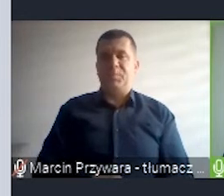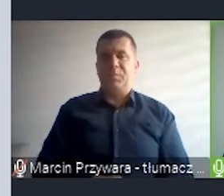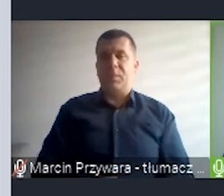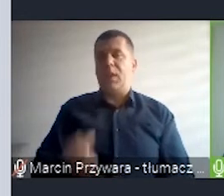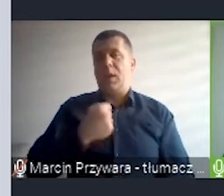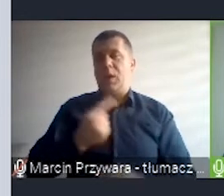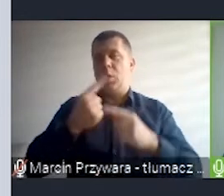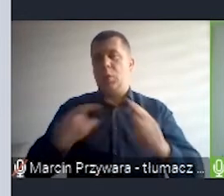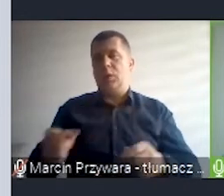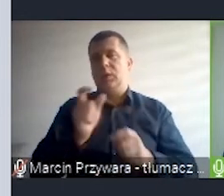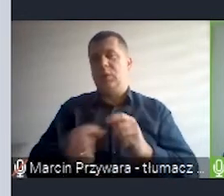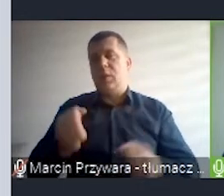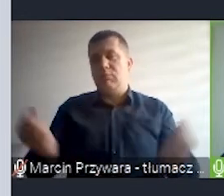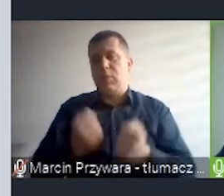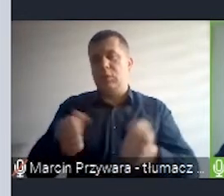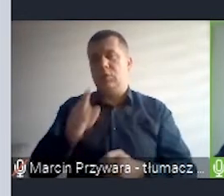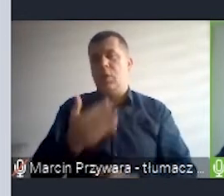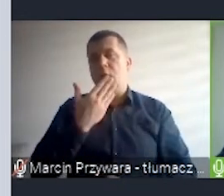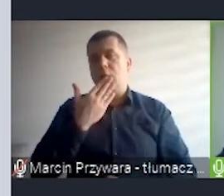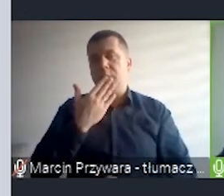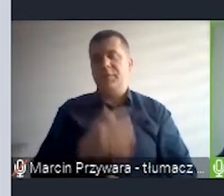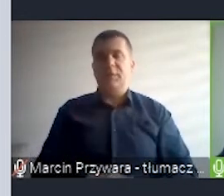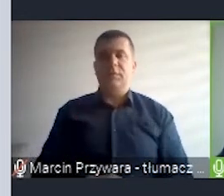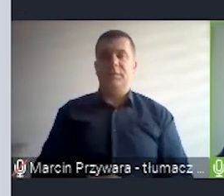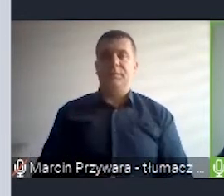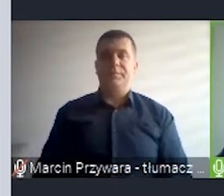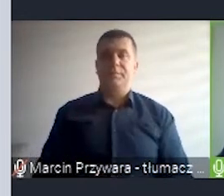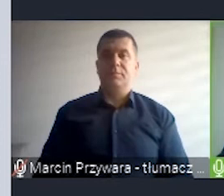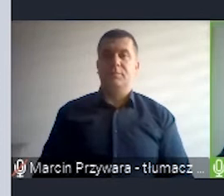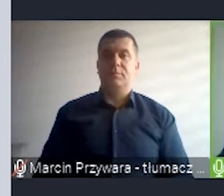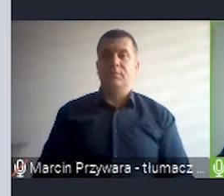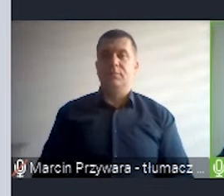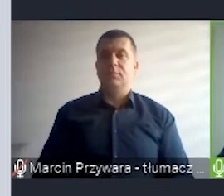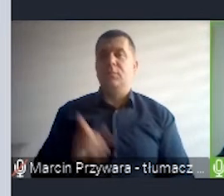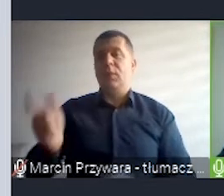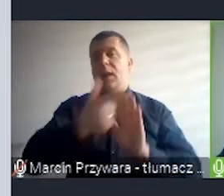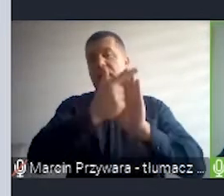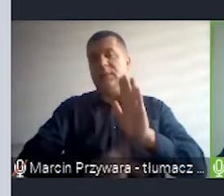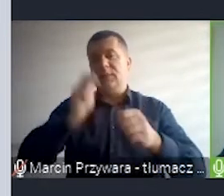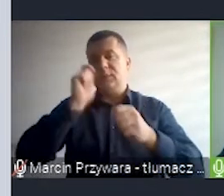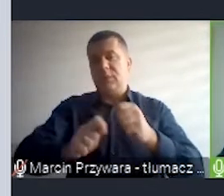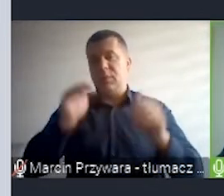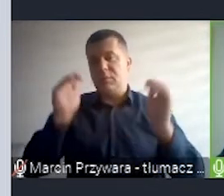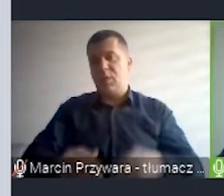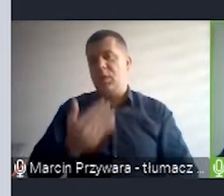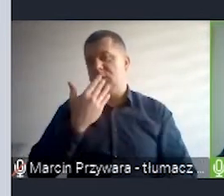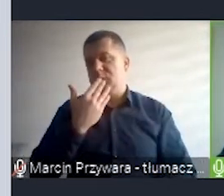ja w krótkich słowach postaram się Wam to omówić. Jako że o tych listach sprawdzających można